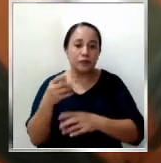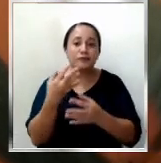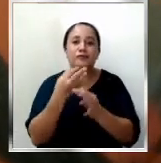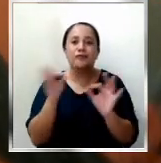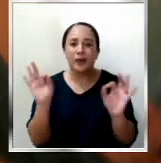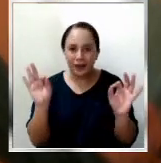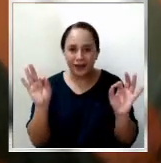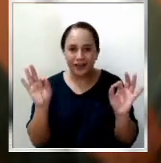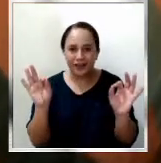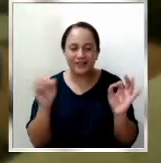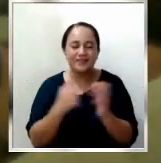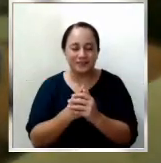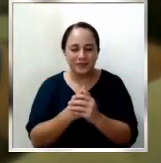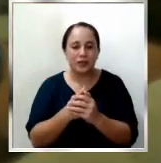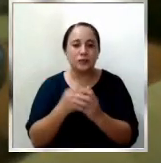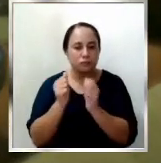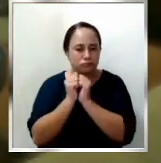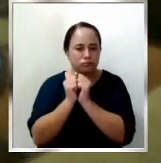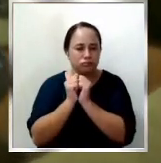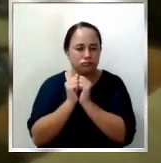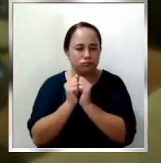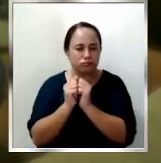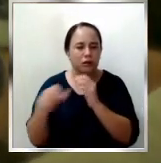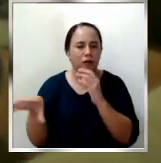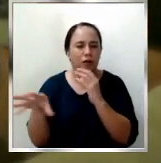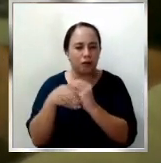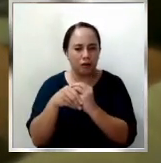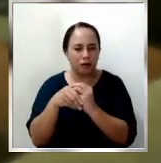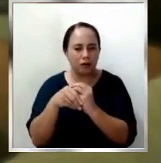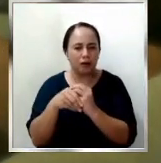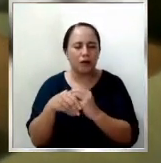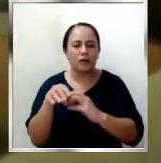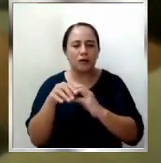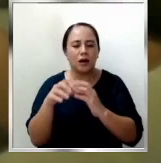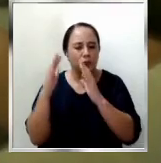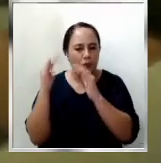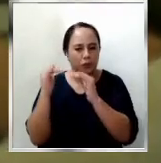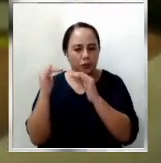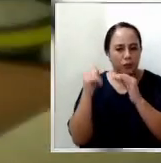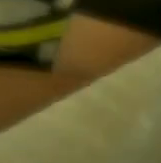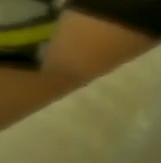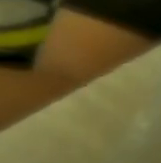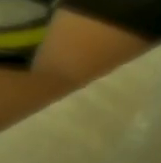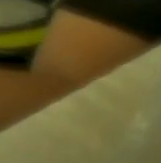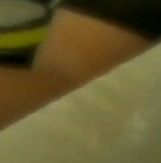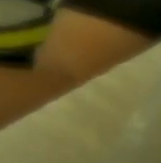ha. Sama-sama po nating dugtungan ang kanilang pag-asa sa buhay.